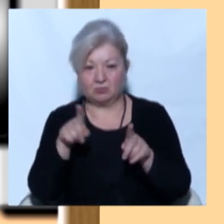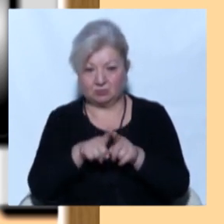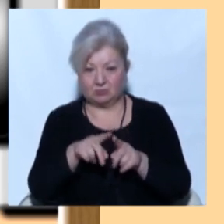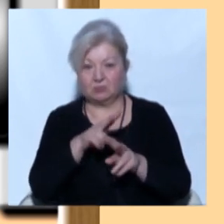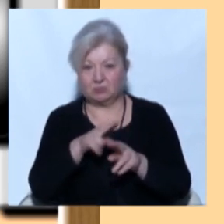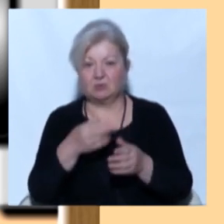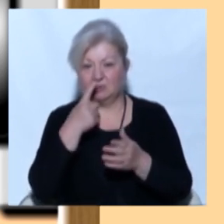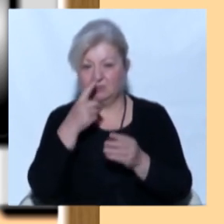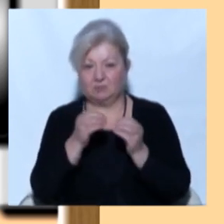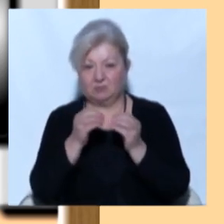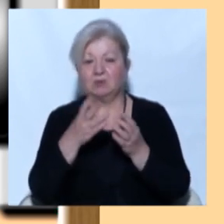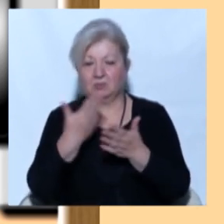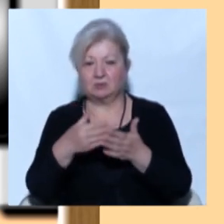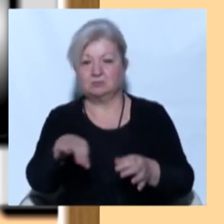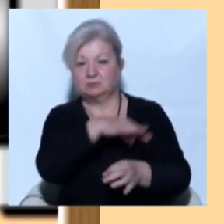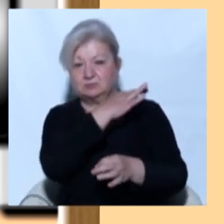ვიოლინო.